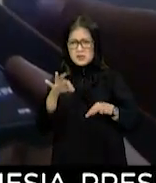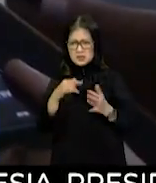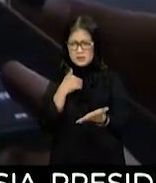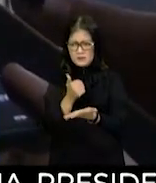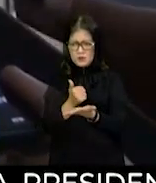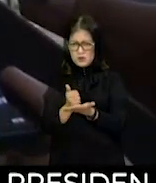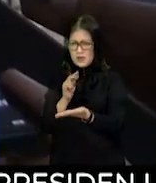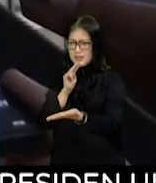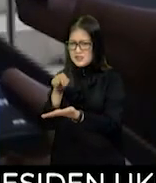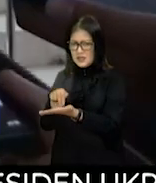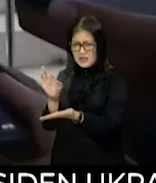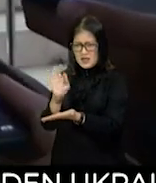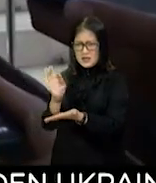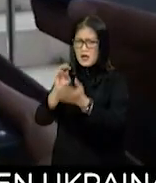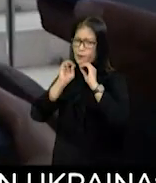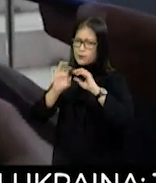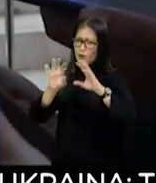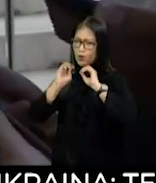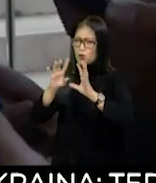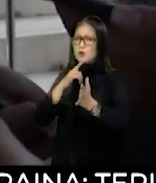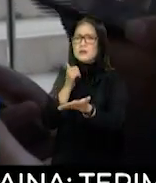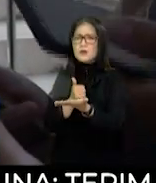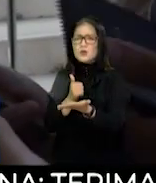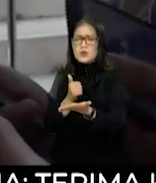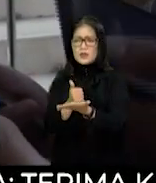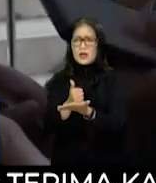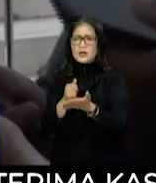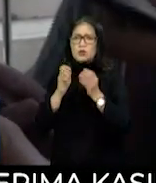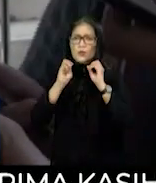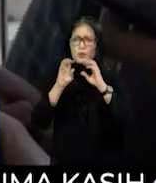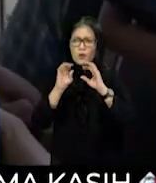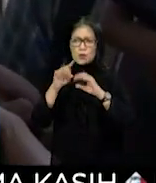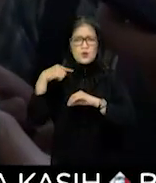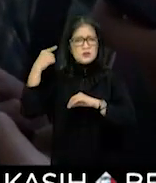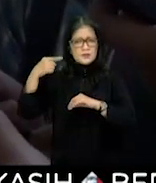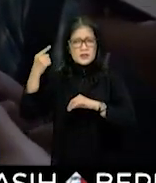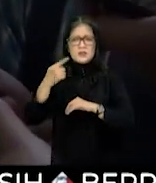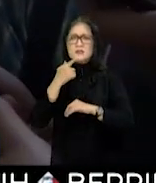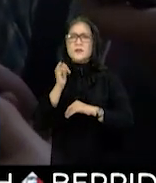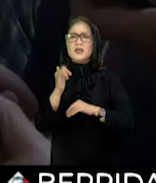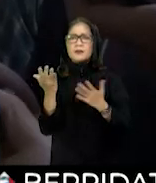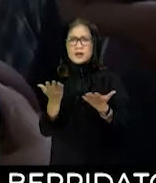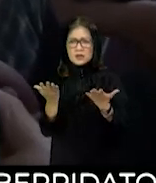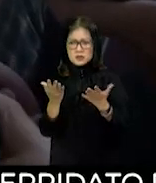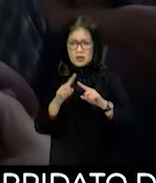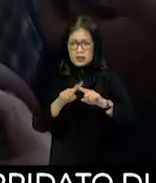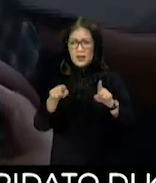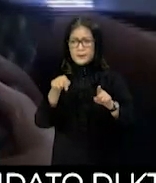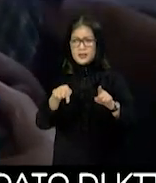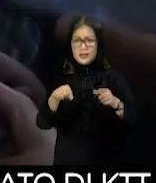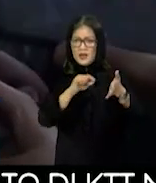karena berjalan mingguan sudah regular cuman masalahnya konten namanya aja yang dipilih ini salah gitu Hai